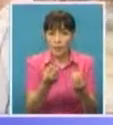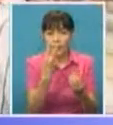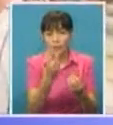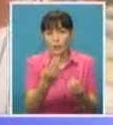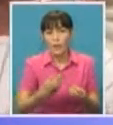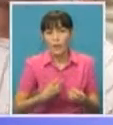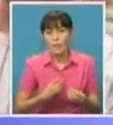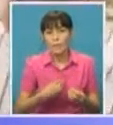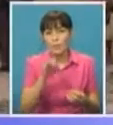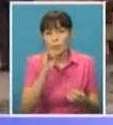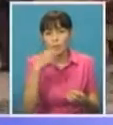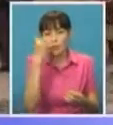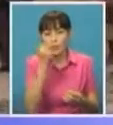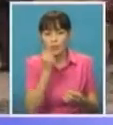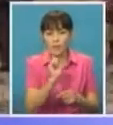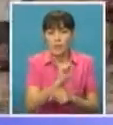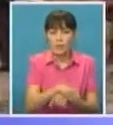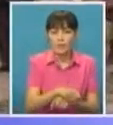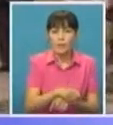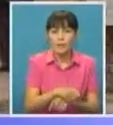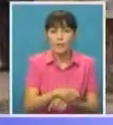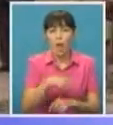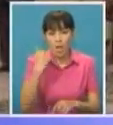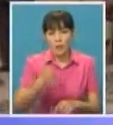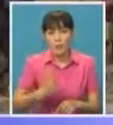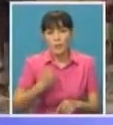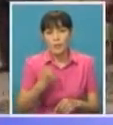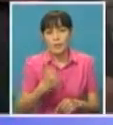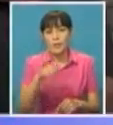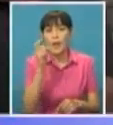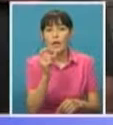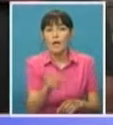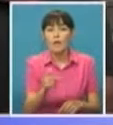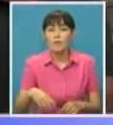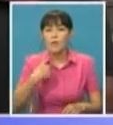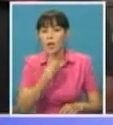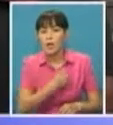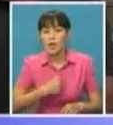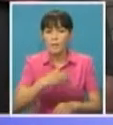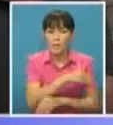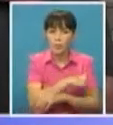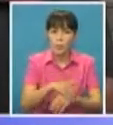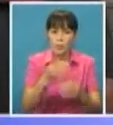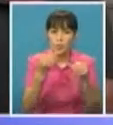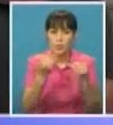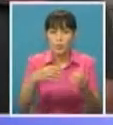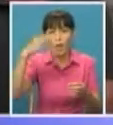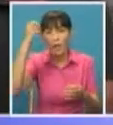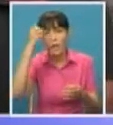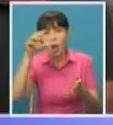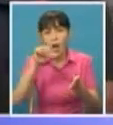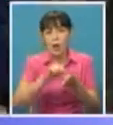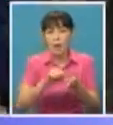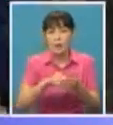ортада жаман солпымен тұрмыз. Өркениет жетістіктерінен ада болған ағайын бүгін жанайқайын айтып көшеге шықты. Жарыққа қатысты